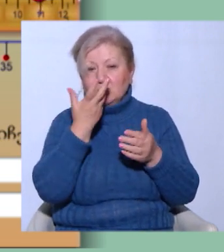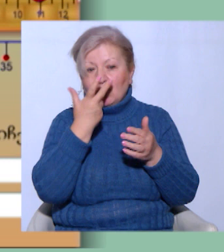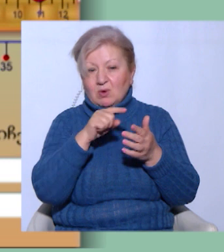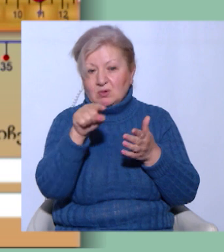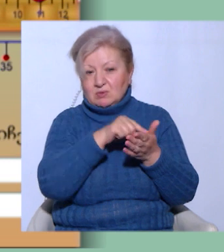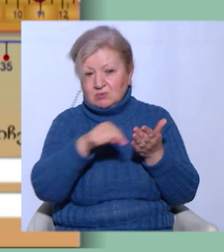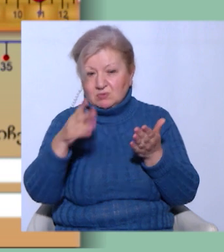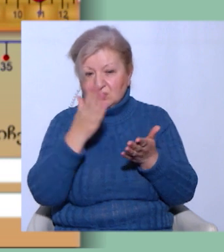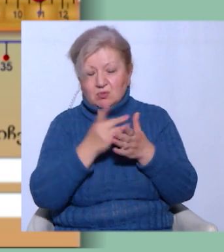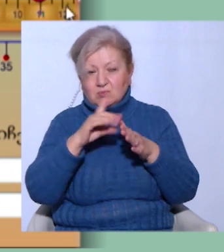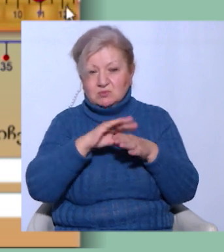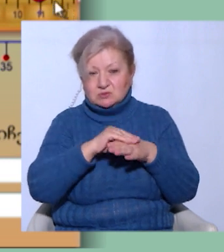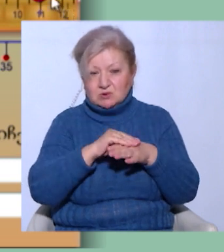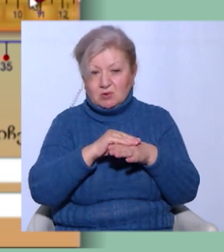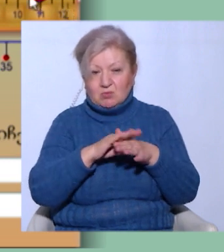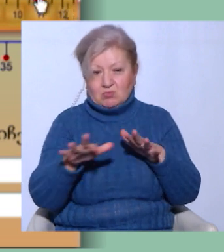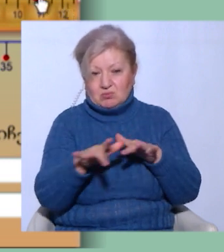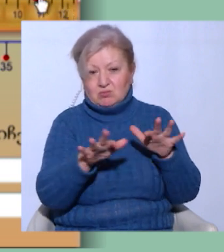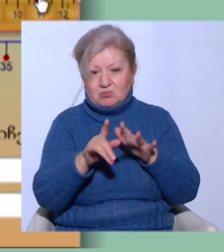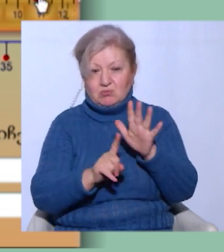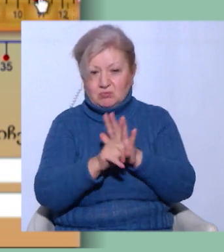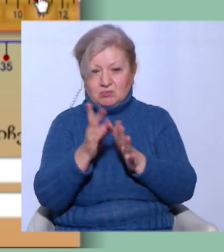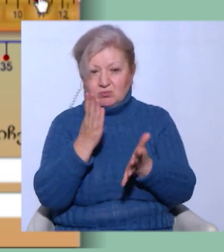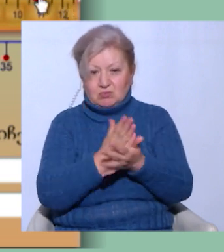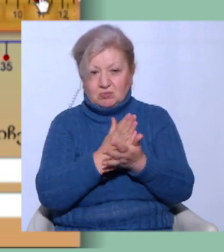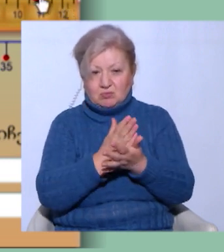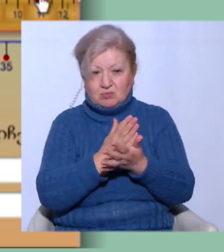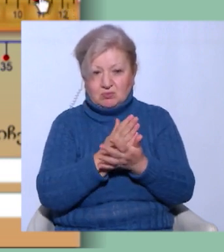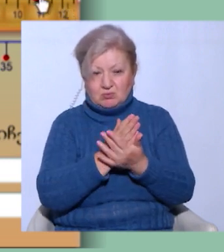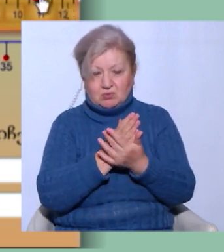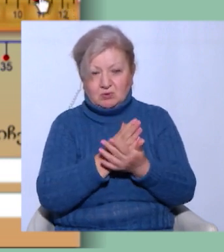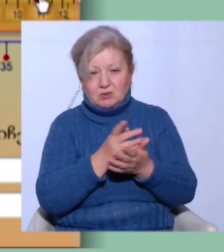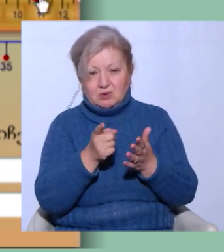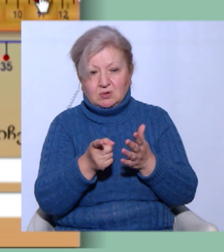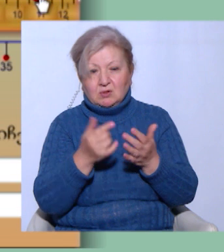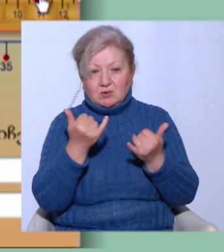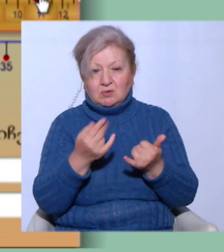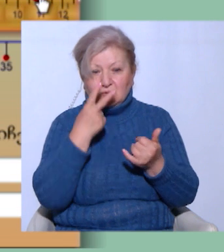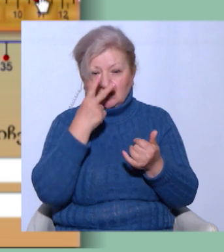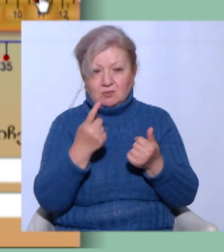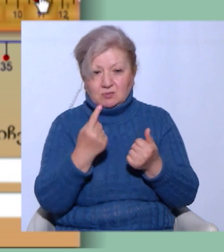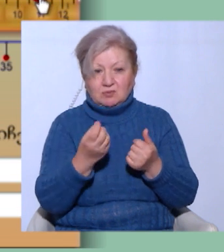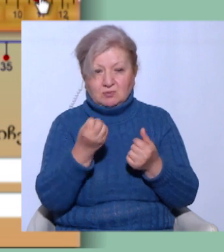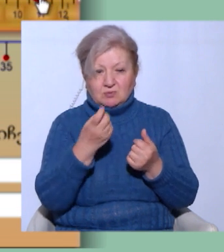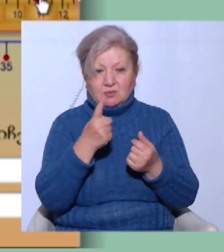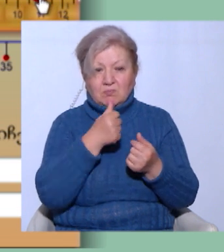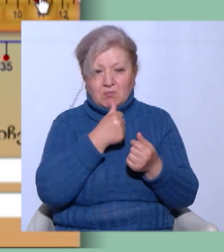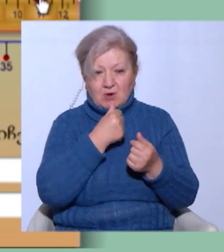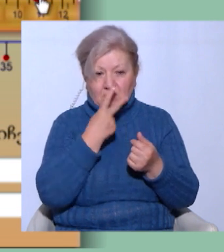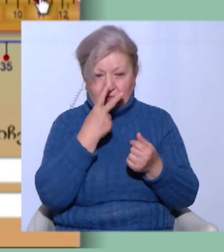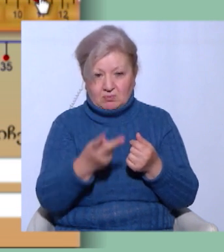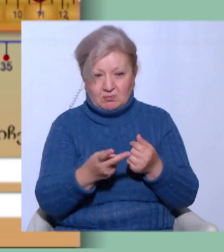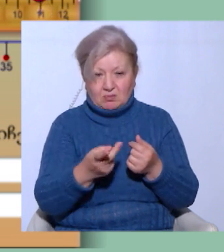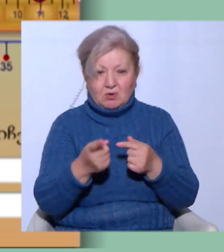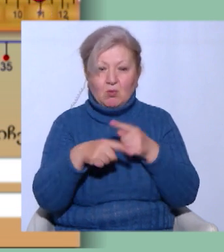ეს ლურჯი ხაზი გვიჩვენებს, სხეული გადაადგილდა, წითელი სხეული გაჩნდა აი ამ კოორდინატებში. ახლა